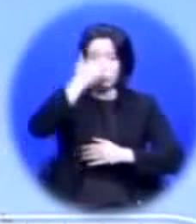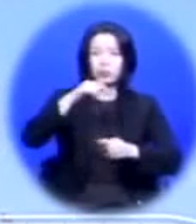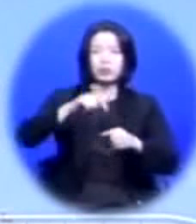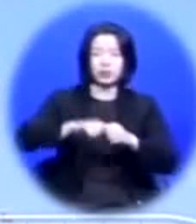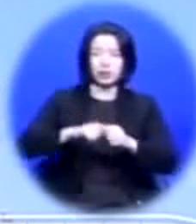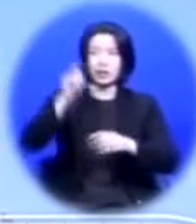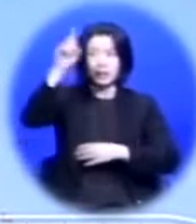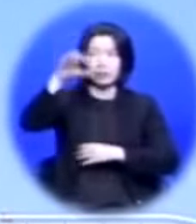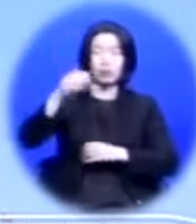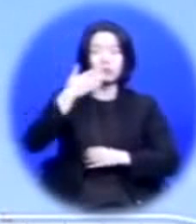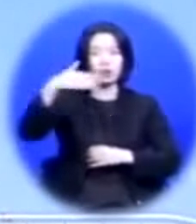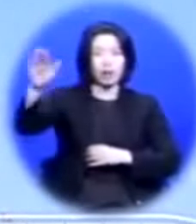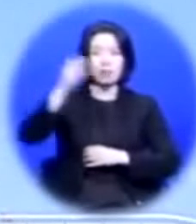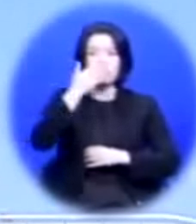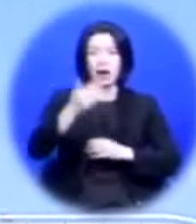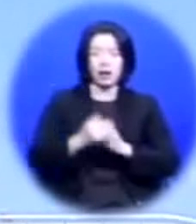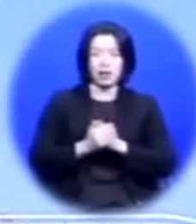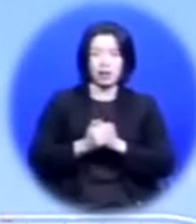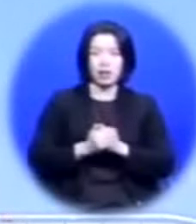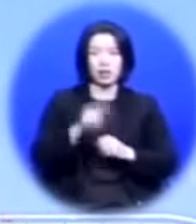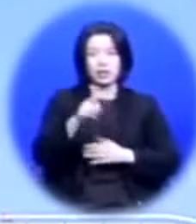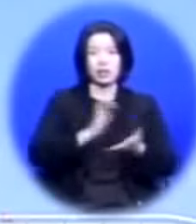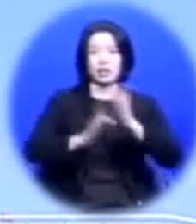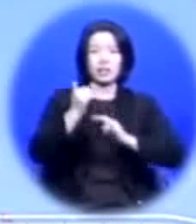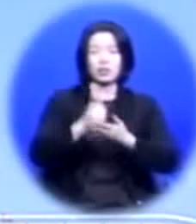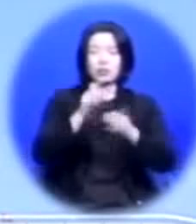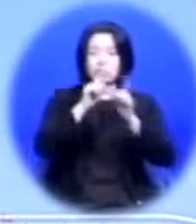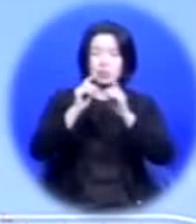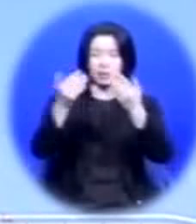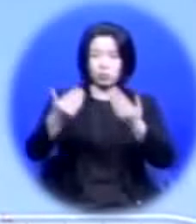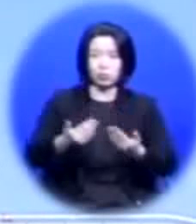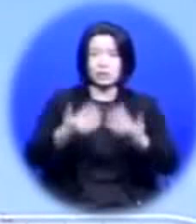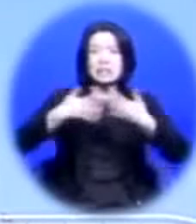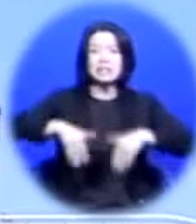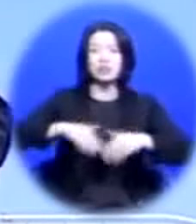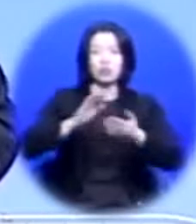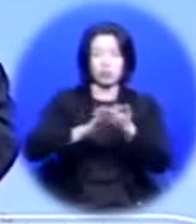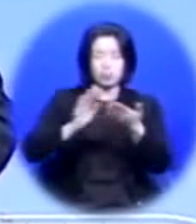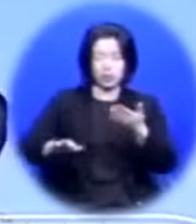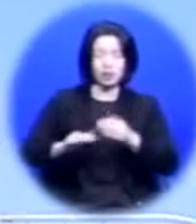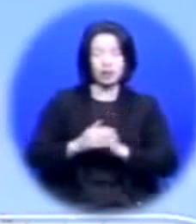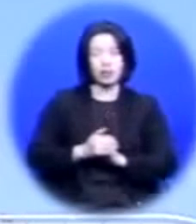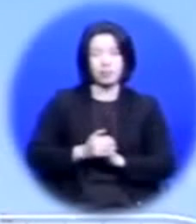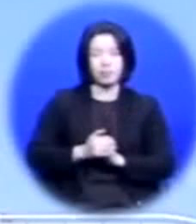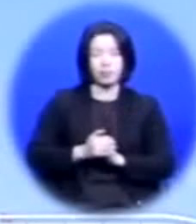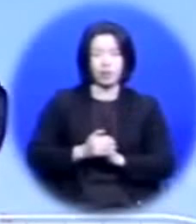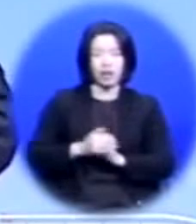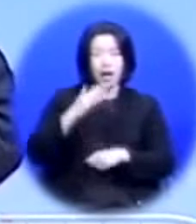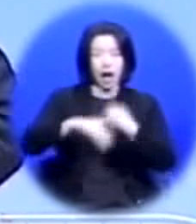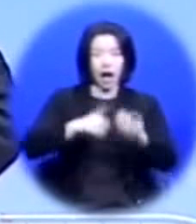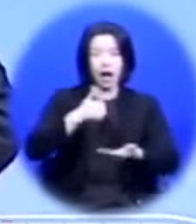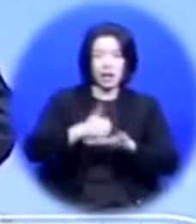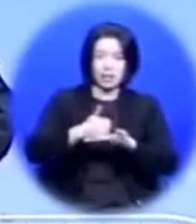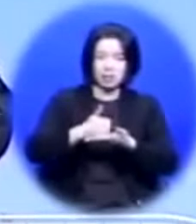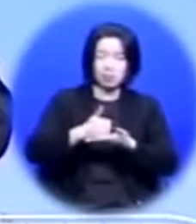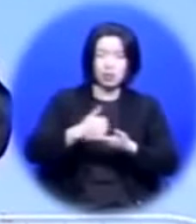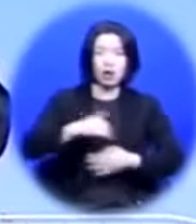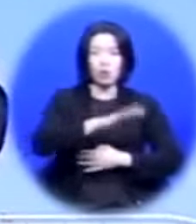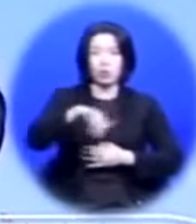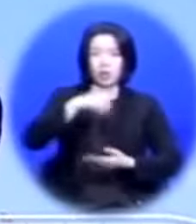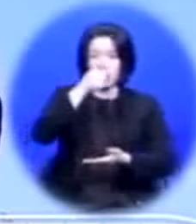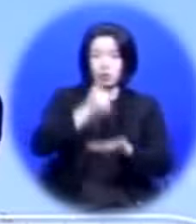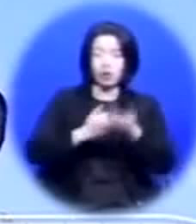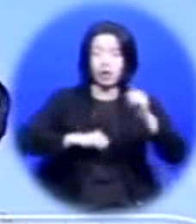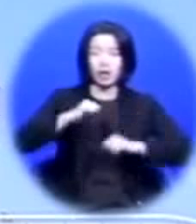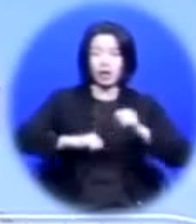갑니다 그게 예수님이 말씀하신 기준입니다 하나님께서는 우리가 죄를 지어도